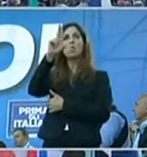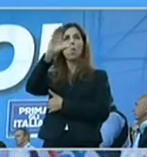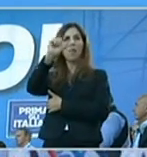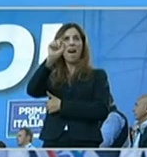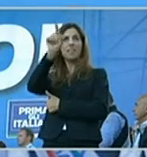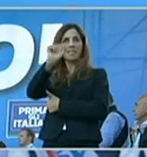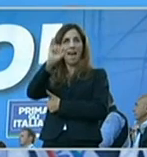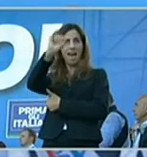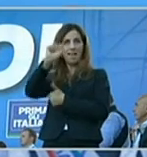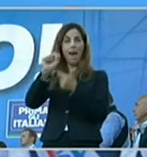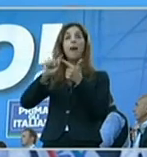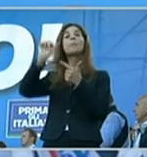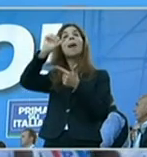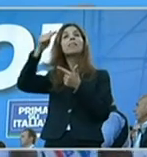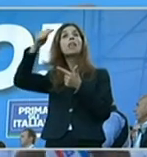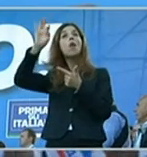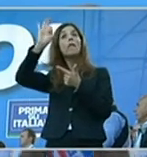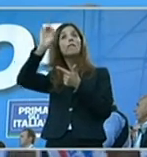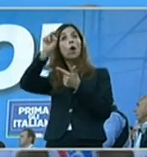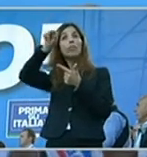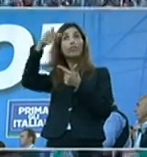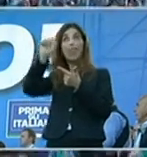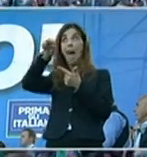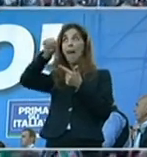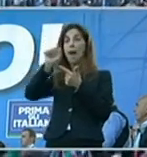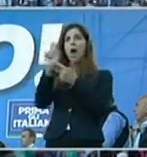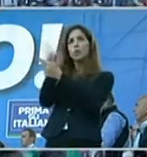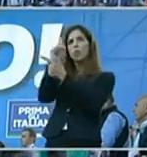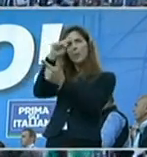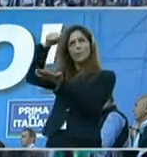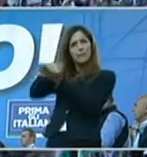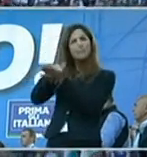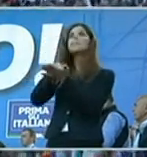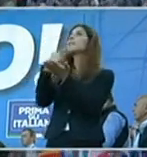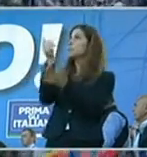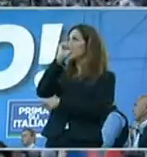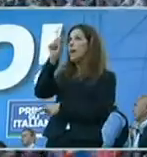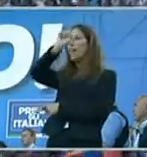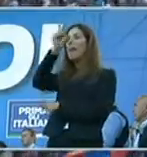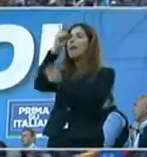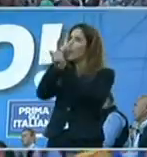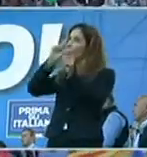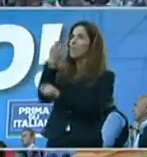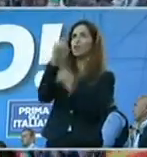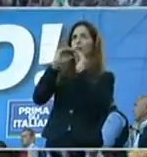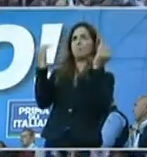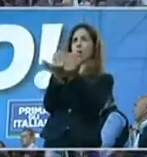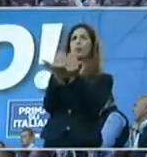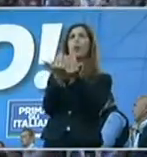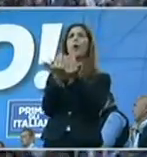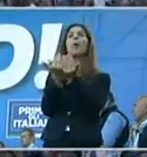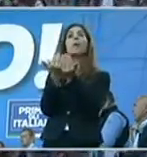Fontana, che con la loro testa dura hanno portato l'Italia a vincere nel mondo, a essere